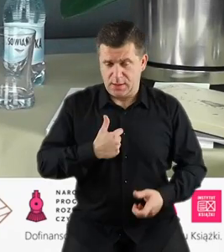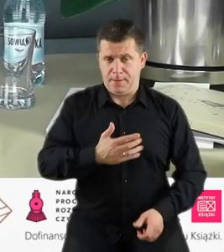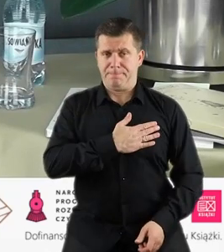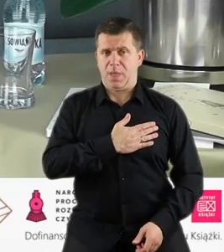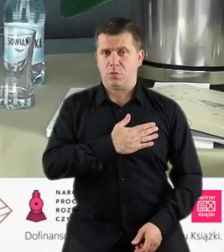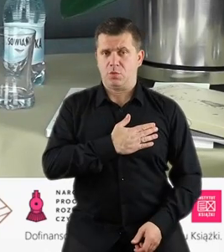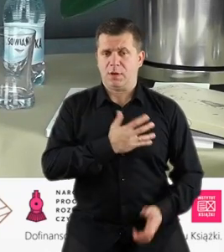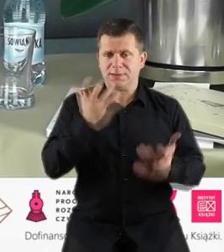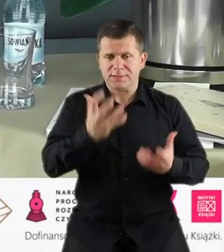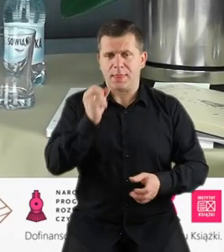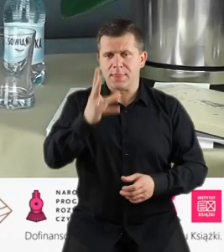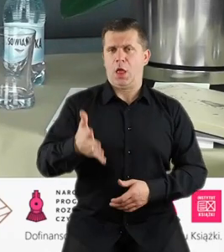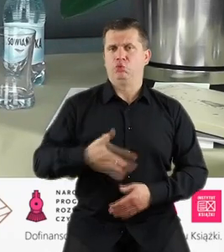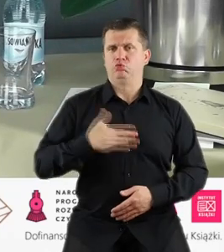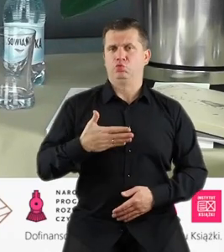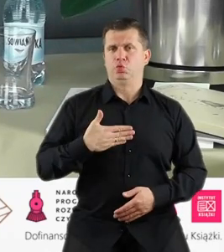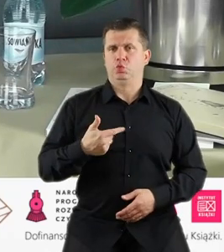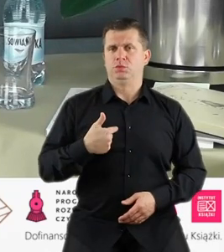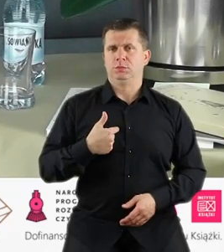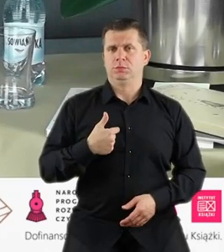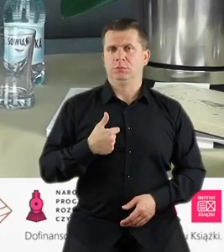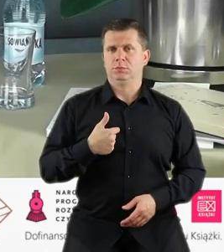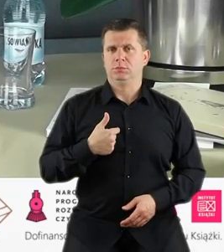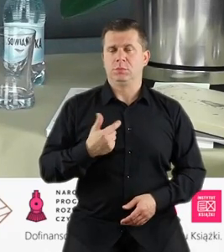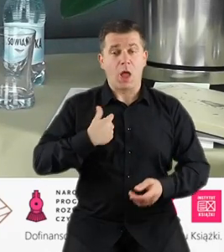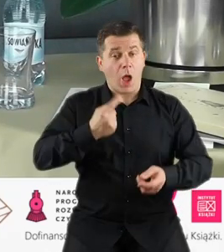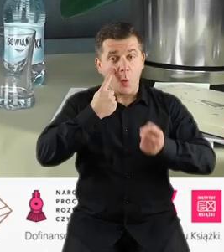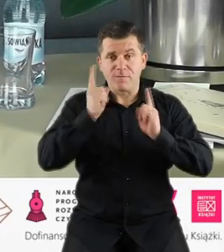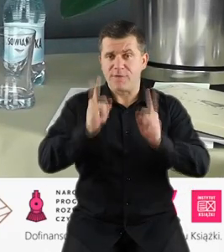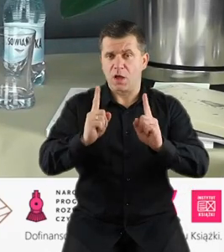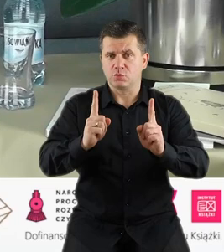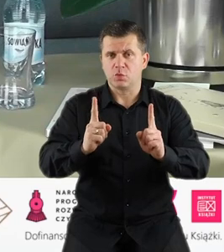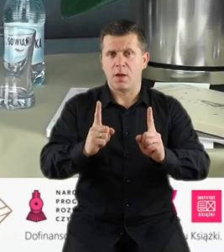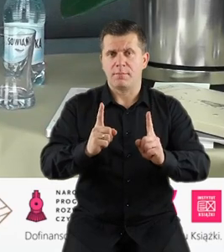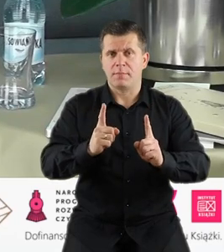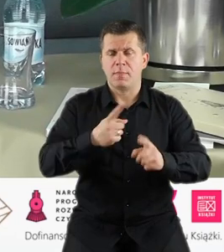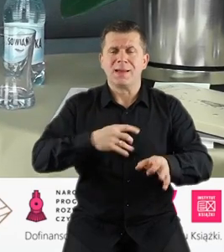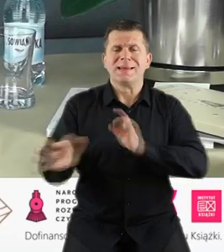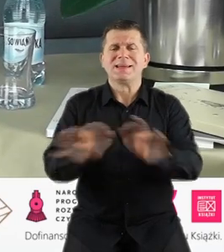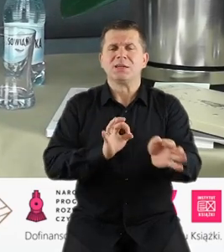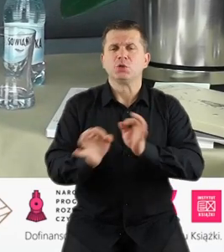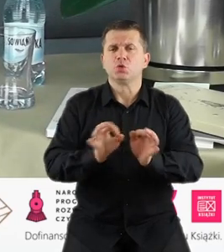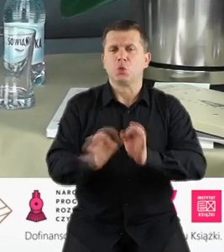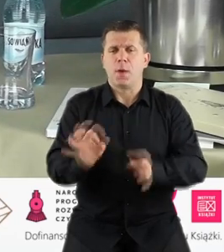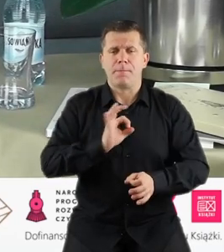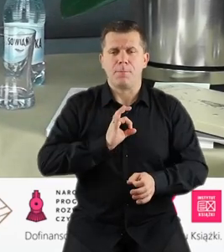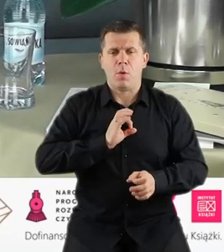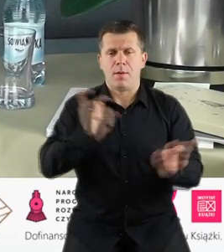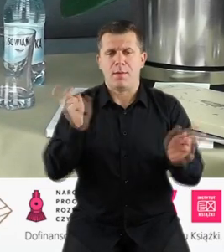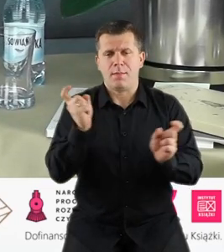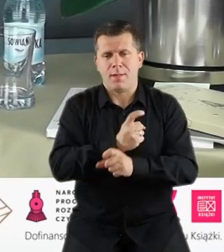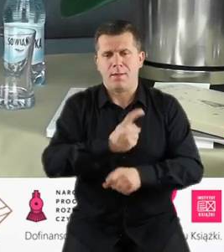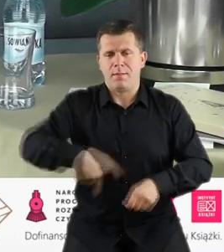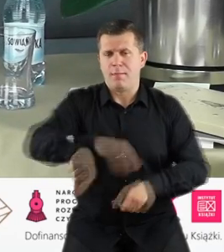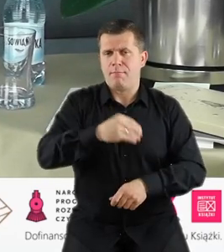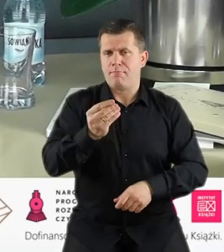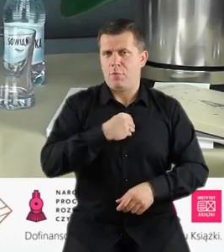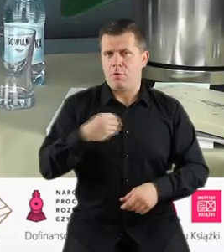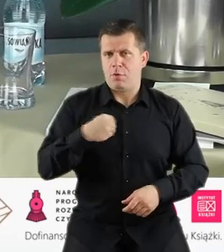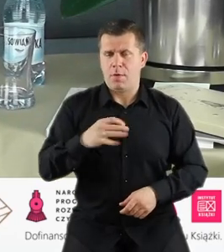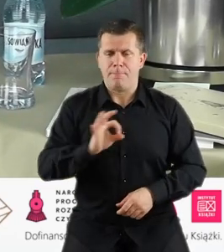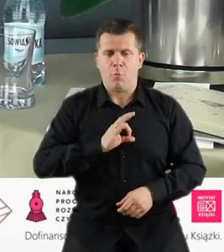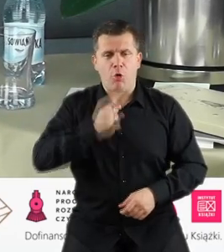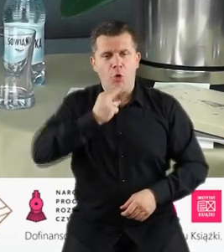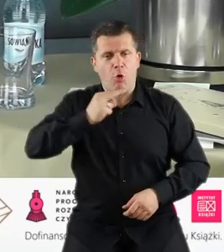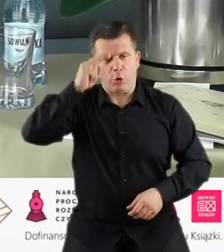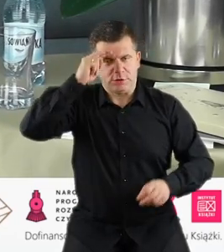patriotką i chcę się tak czuć. I uważam, że historia mojego kraju, historia